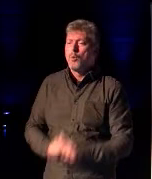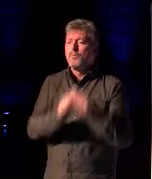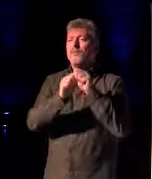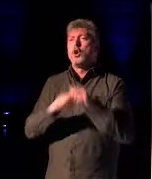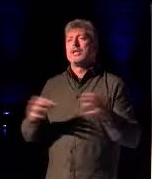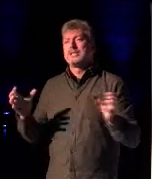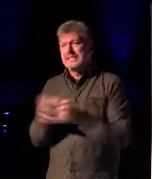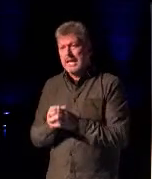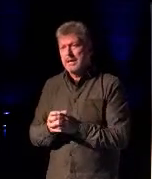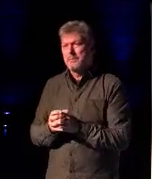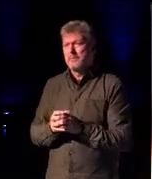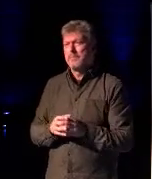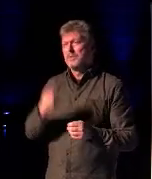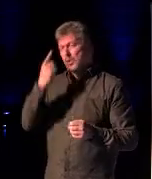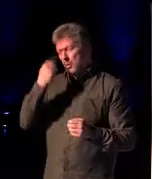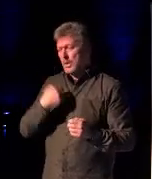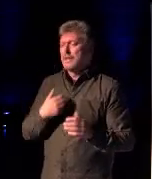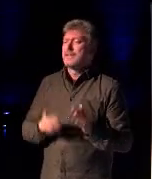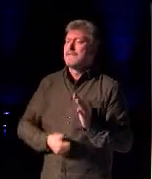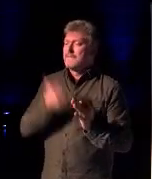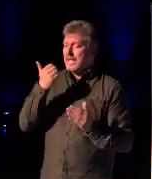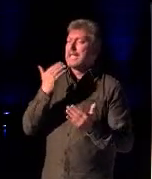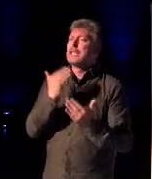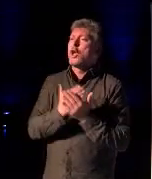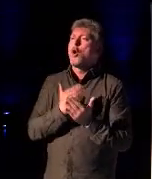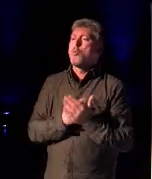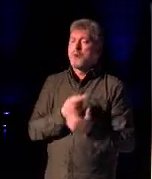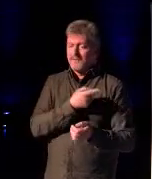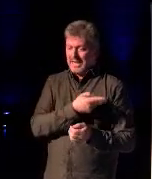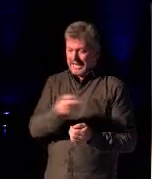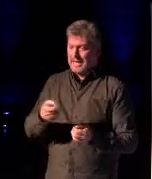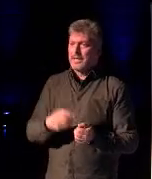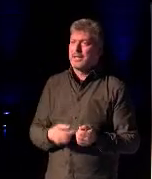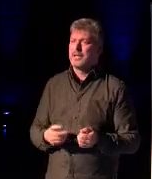oppfølgingsteam, så jeg tror det her en viktig oppgave for dem. Og